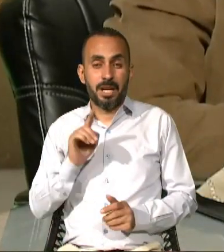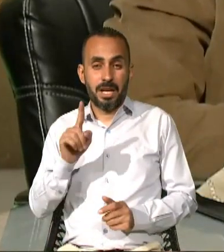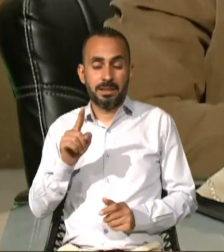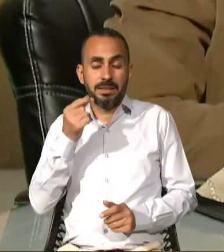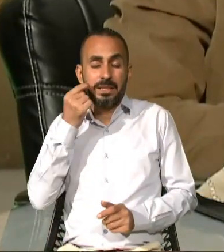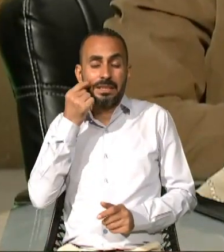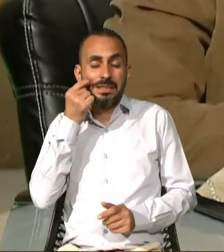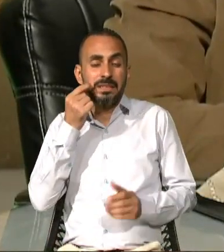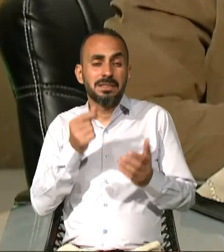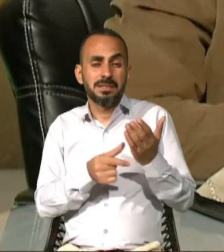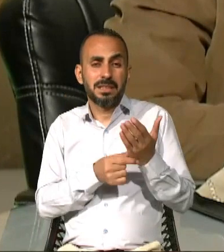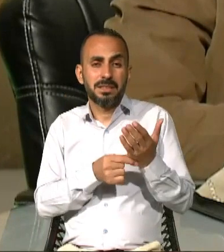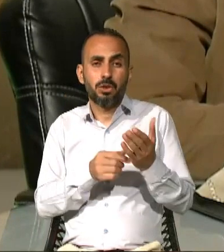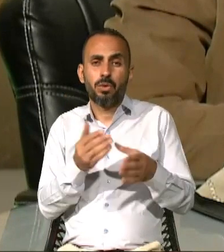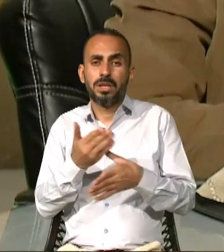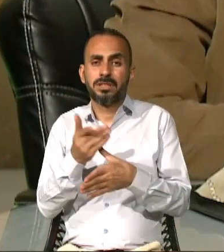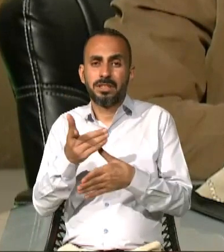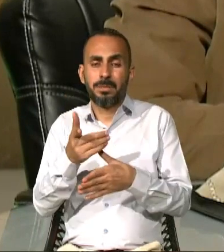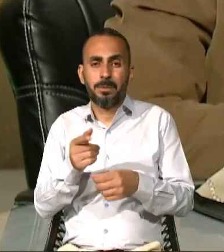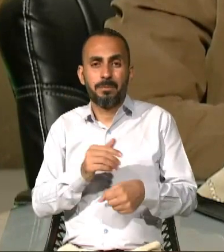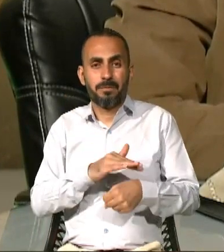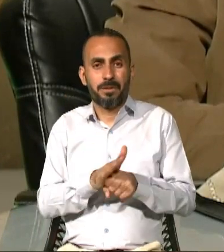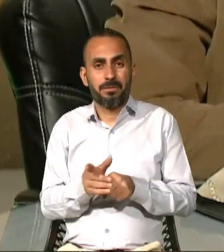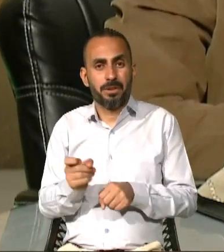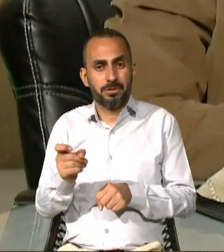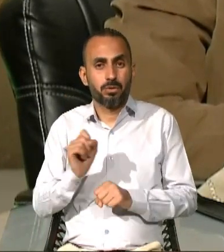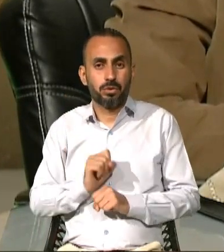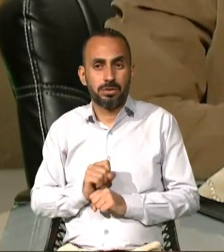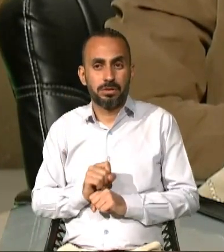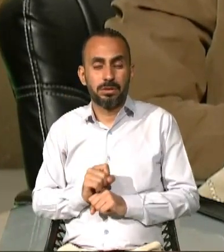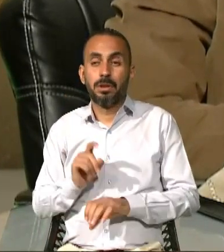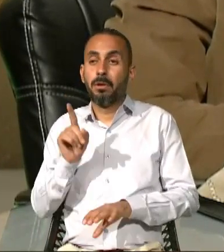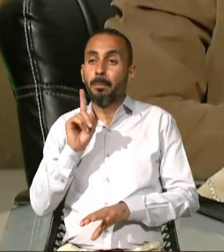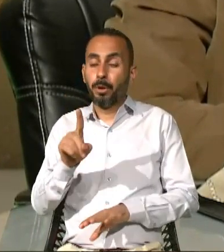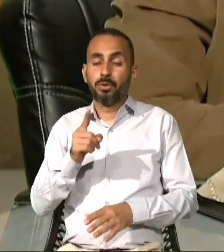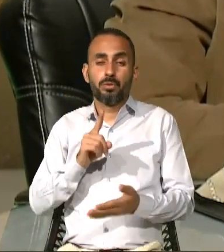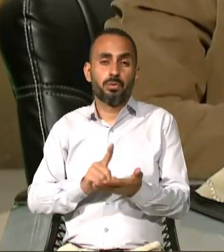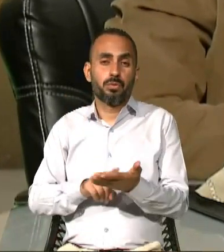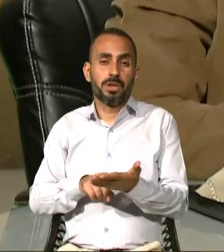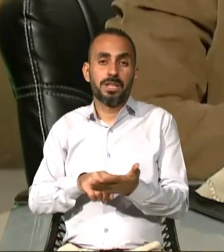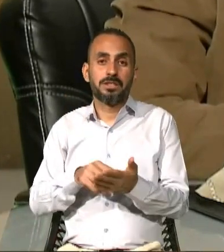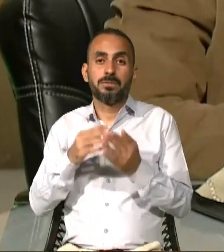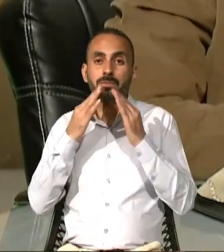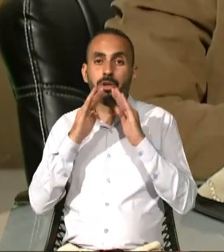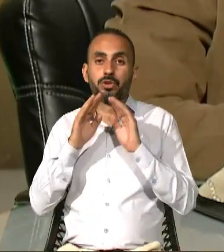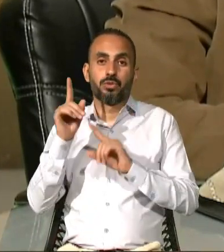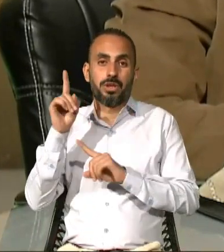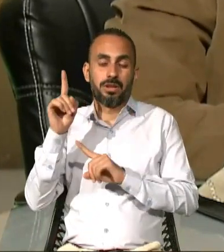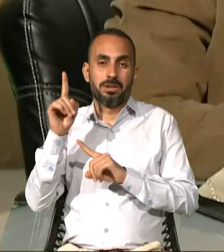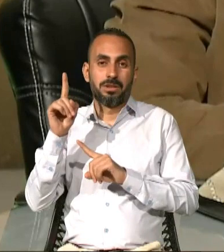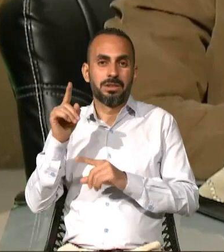عن طريق انسان لكن بيسامح من ربنا، ليه؟ لأن الناس كل يوم بتزيد في الشرور،